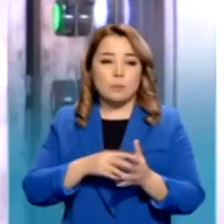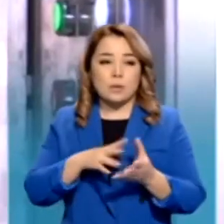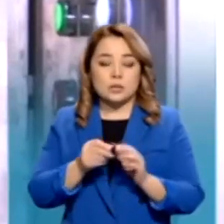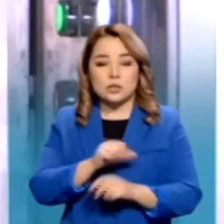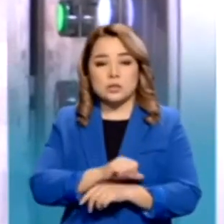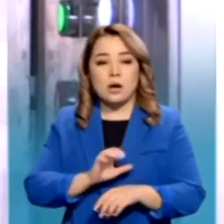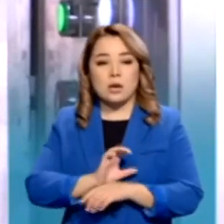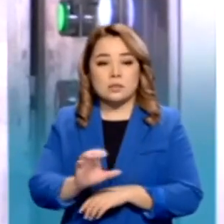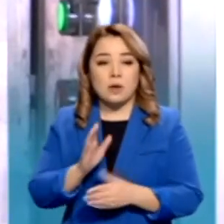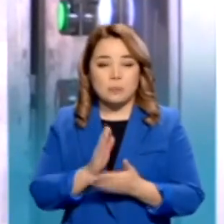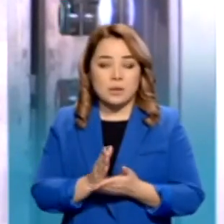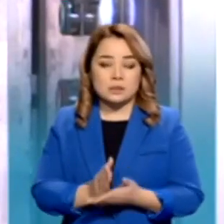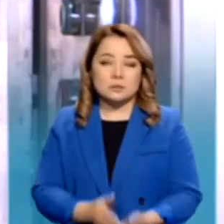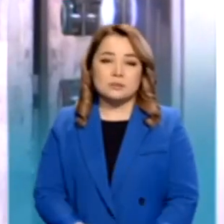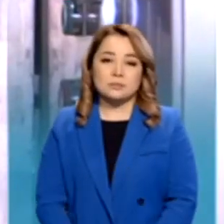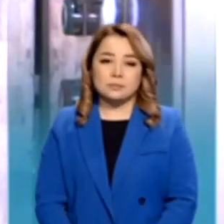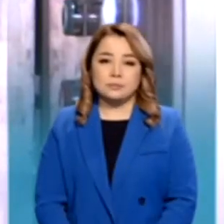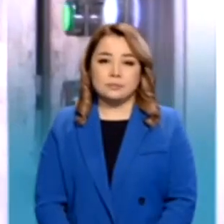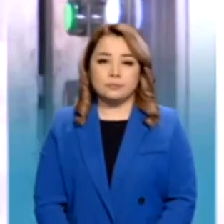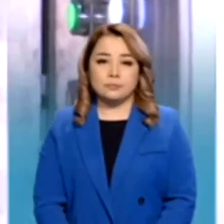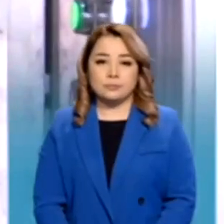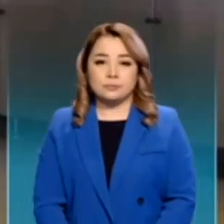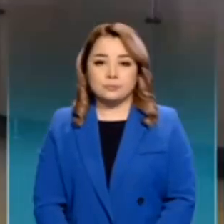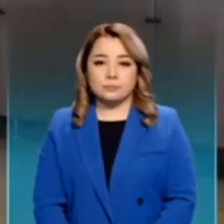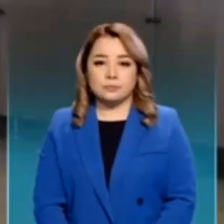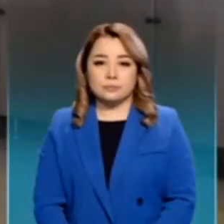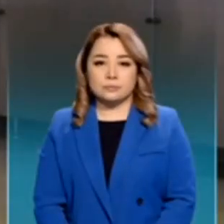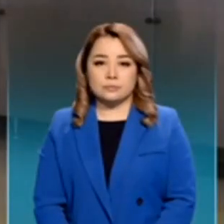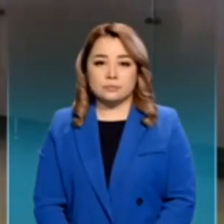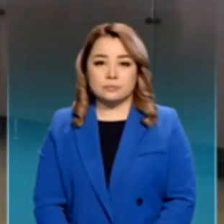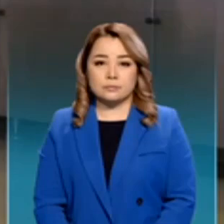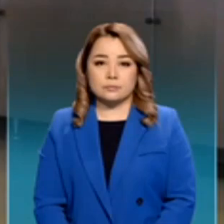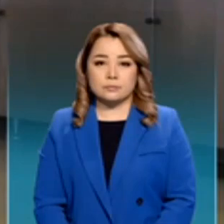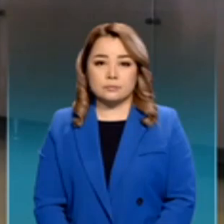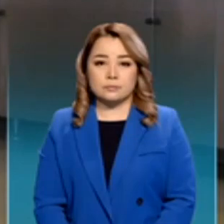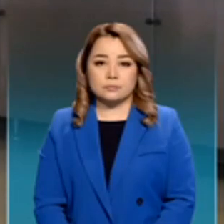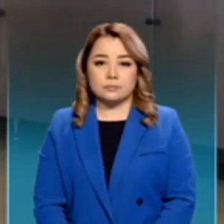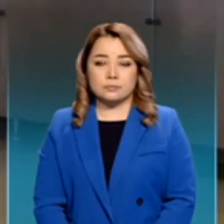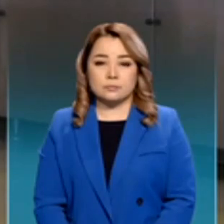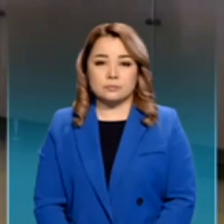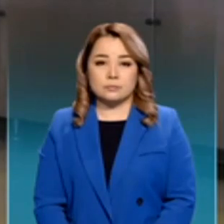жүзеге асырылды. Елмира Каленова, Ерлан Қалиев, Қазақстан ұлттық арнасы, солтүстік Қазақстан.